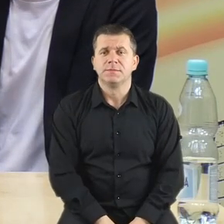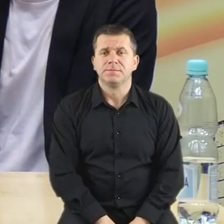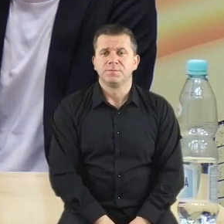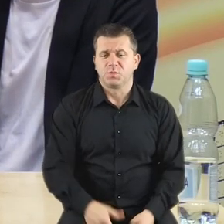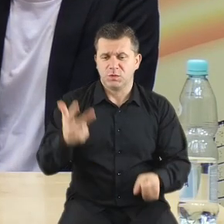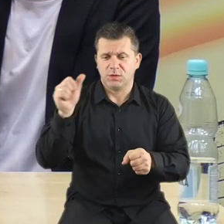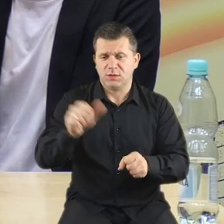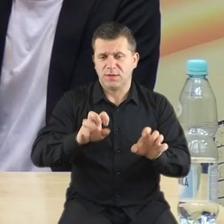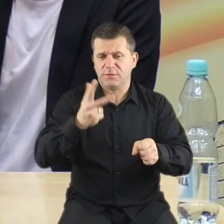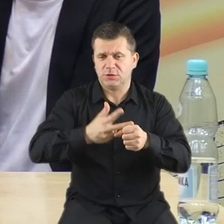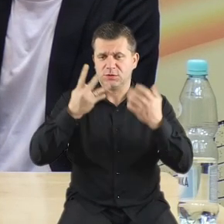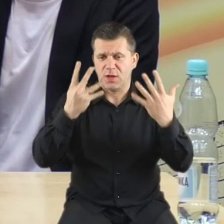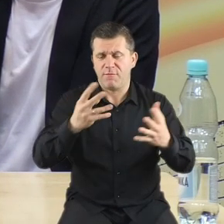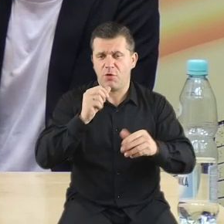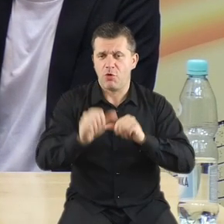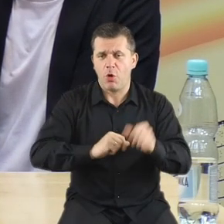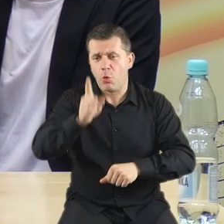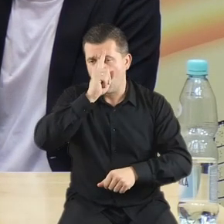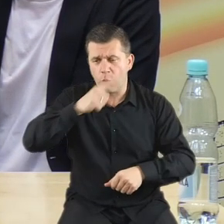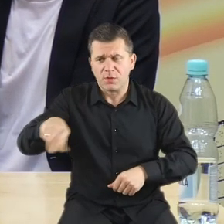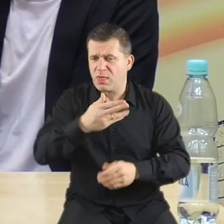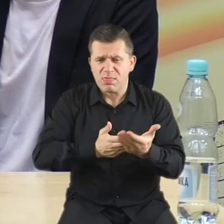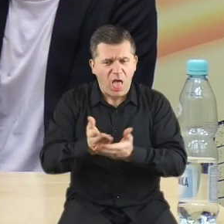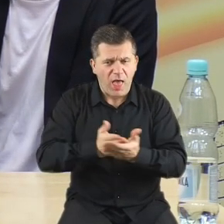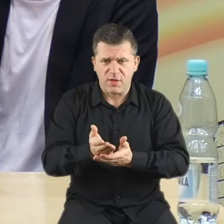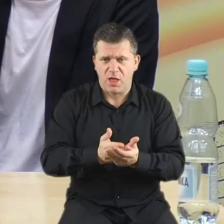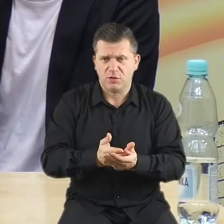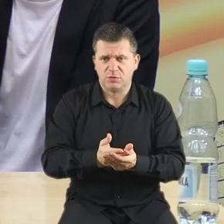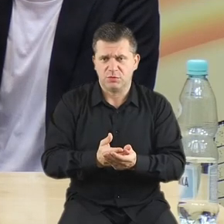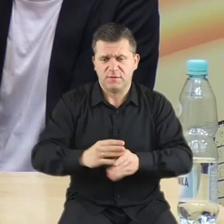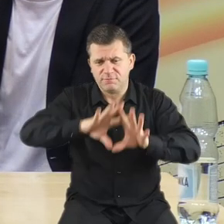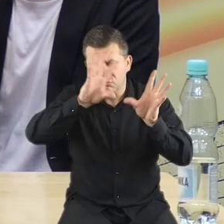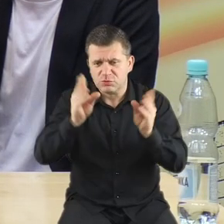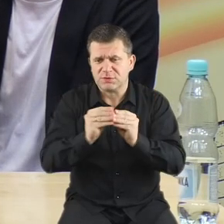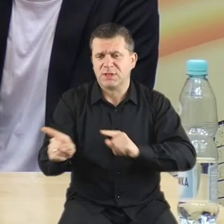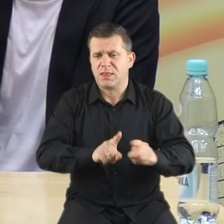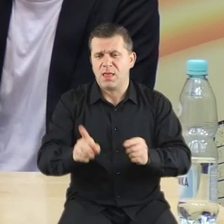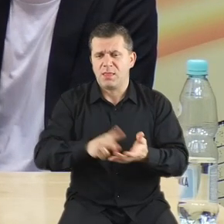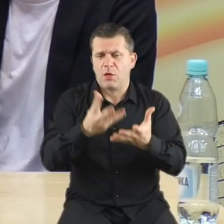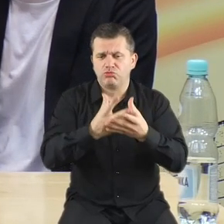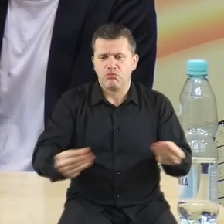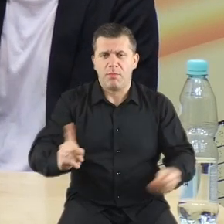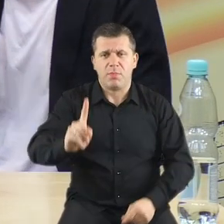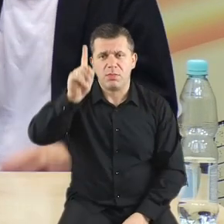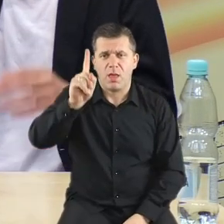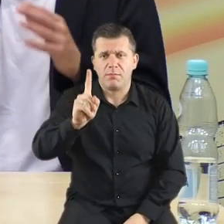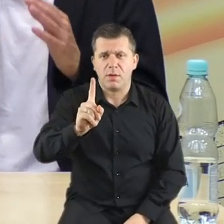1939 roku ludzie do końca nie wierzyli. Już jakby wszystkie znaki na ziemi, niebie